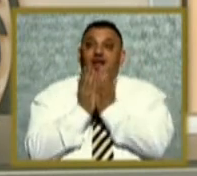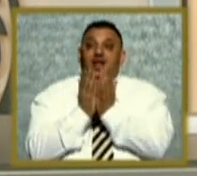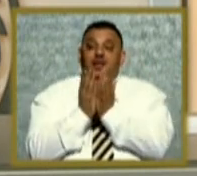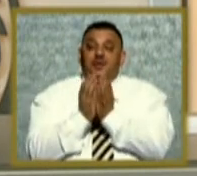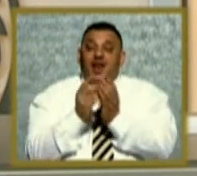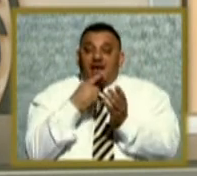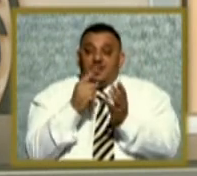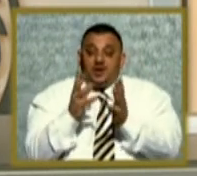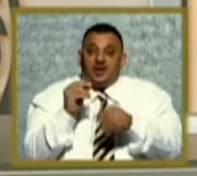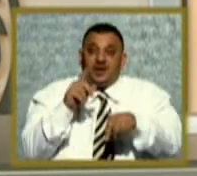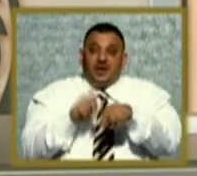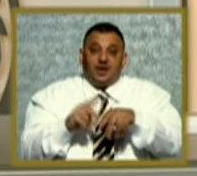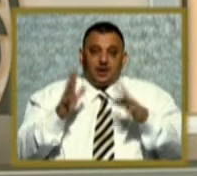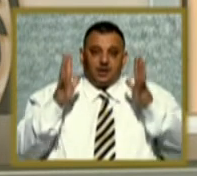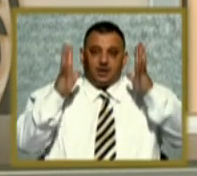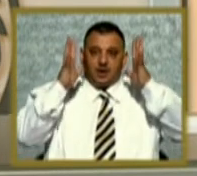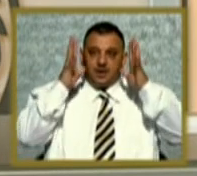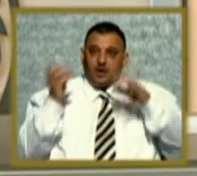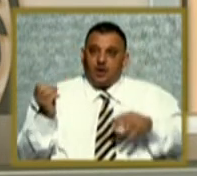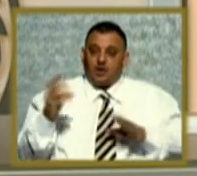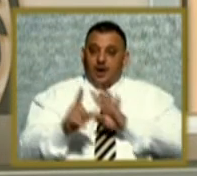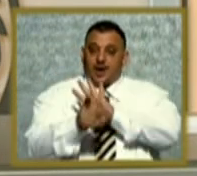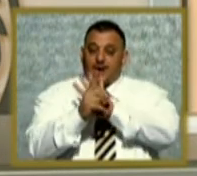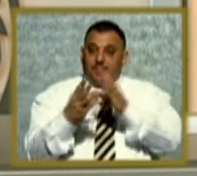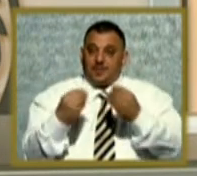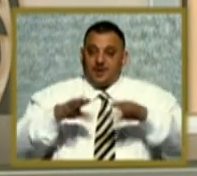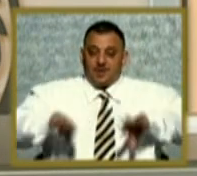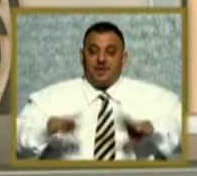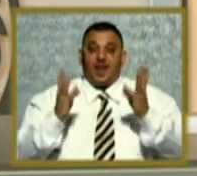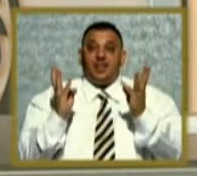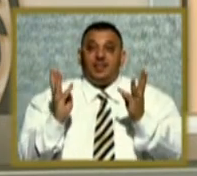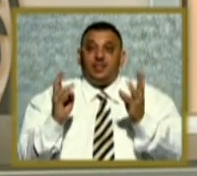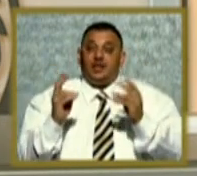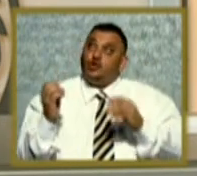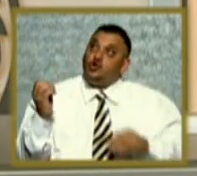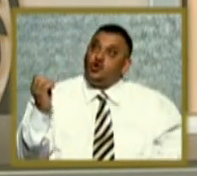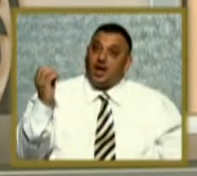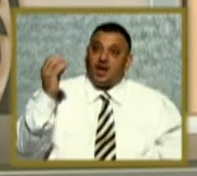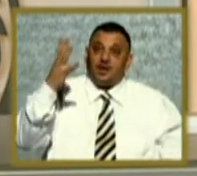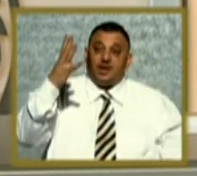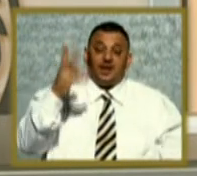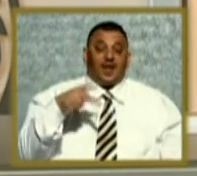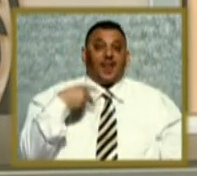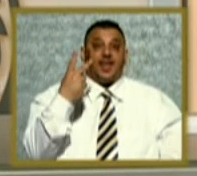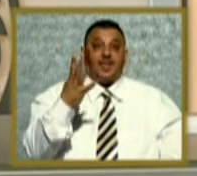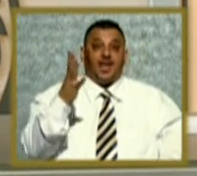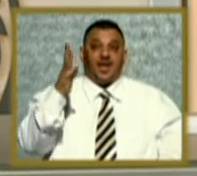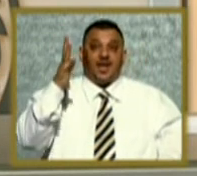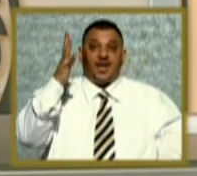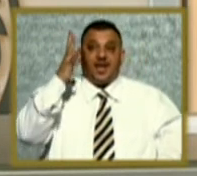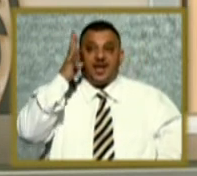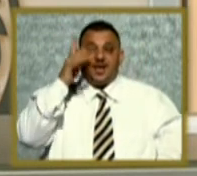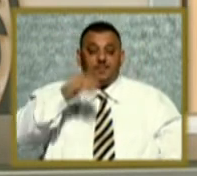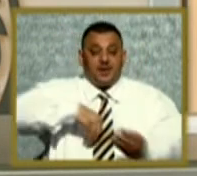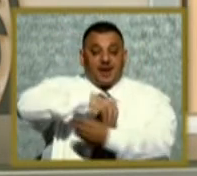كثير من أهل العلم أن من صلى الفجر في جماعة ثم جلس يذكر الله حتى تطلع الشمس ثم صلى ركعتين كتبت له